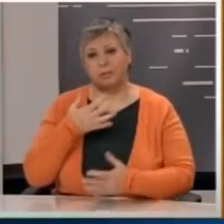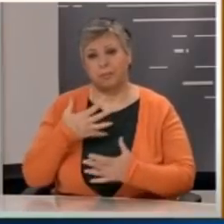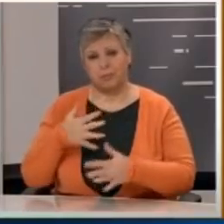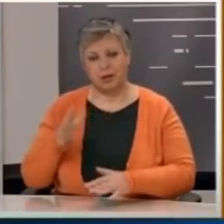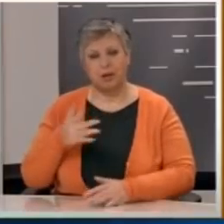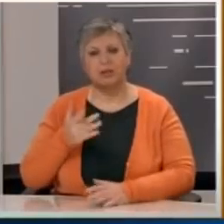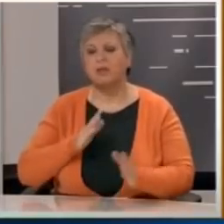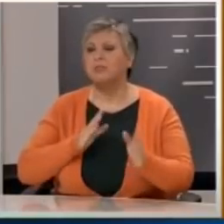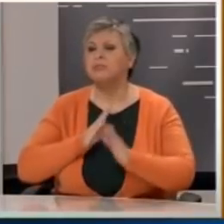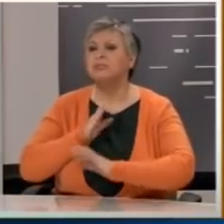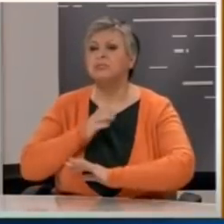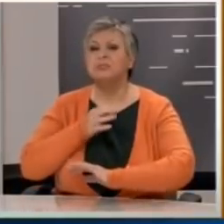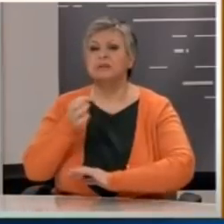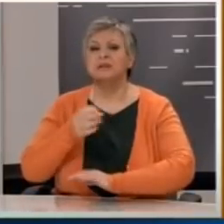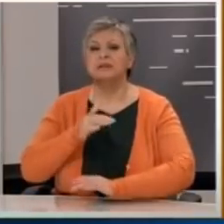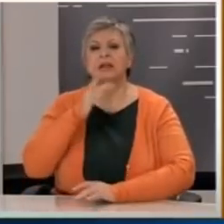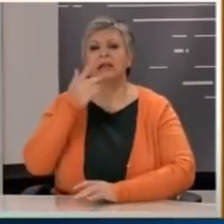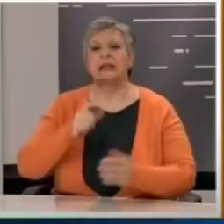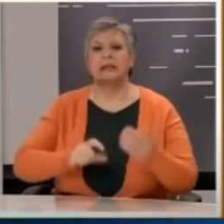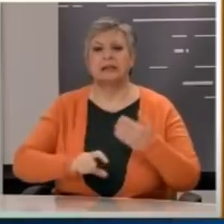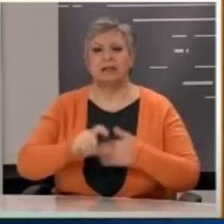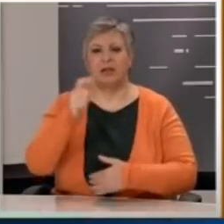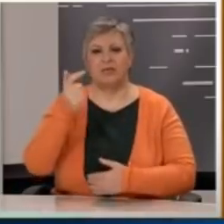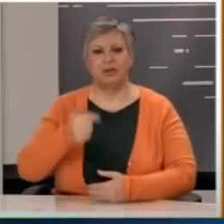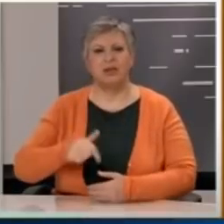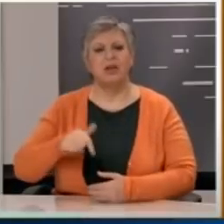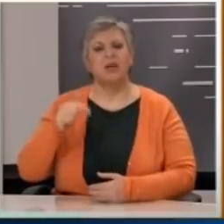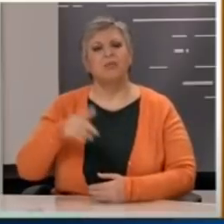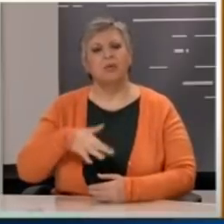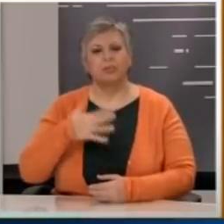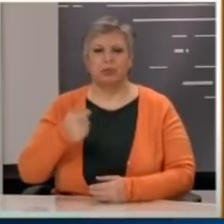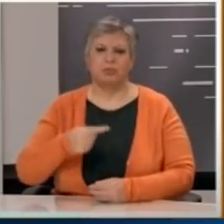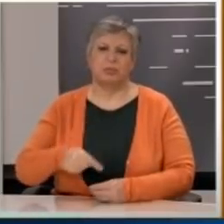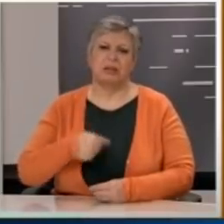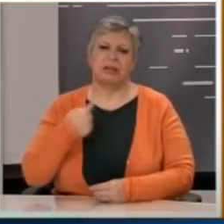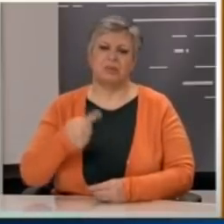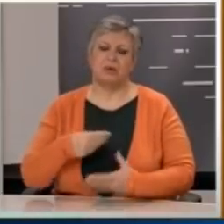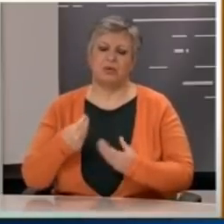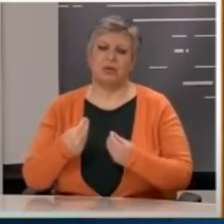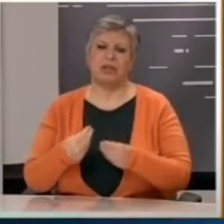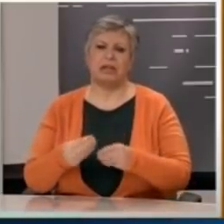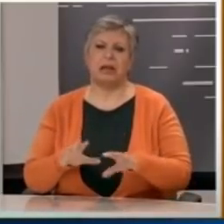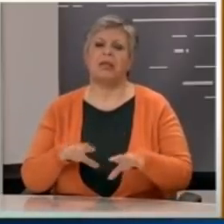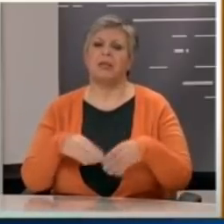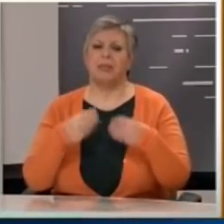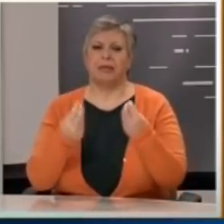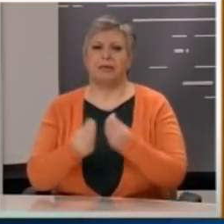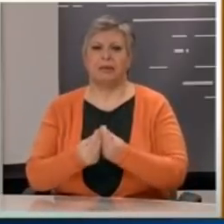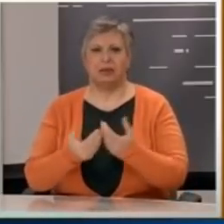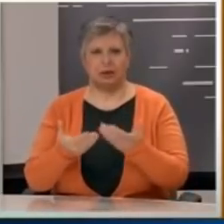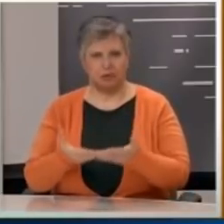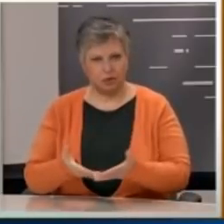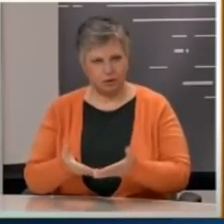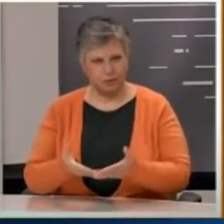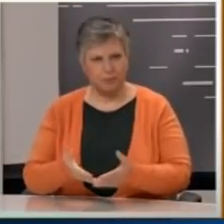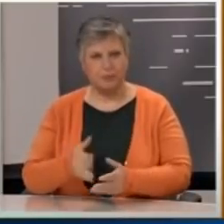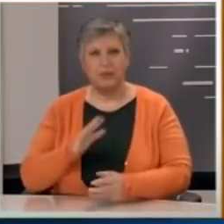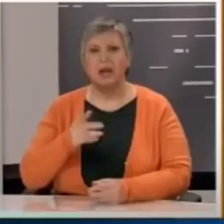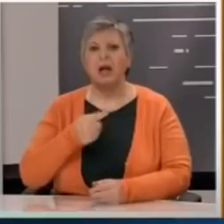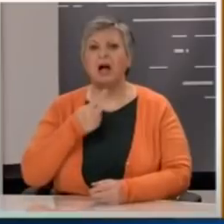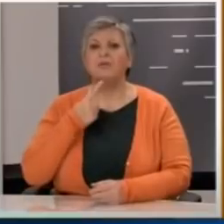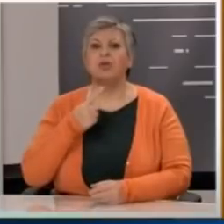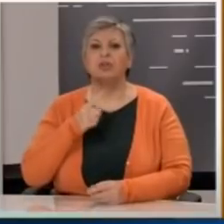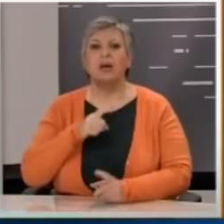τους Χρυσαυγίτες, οι οποίοι πράγματι έχουν μία συμπεριφορά ανάρμοστη, είπε ότι